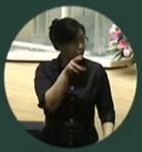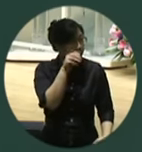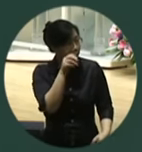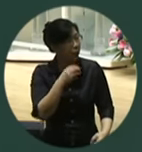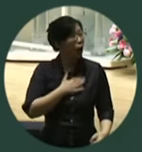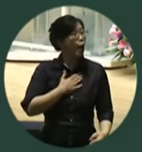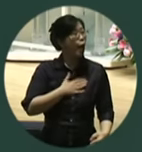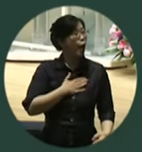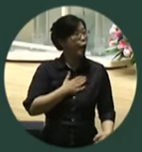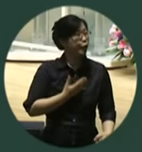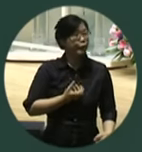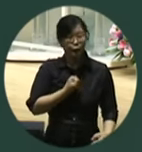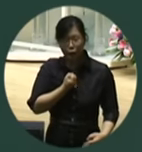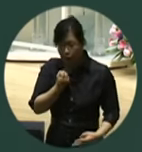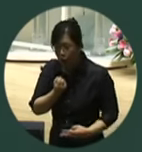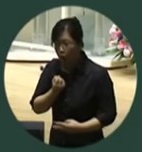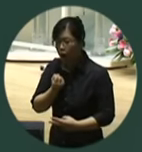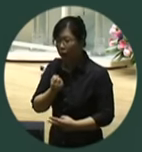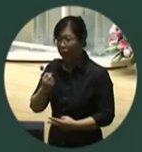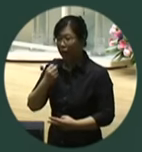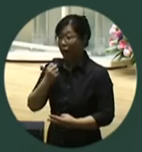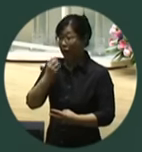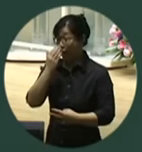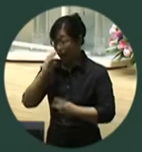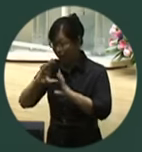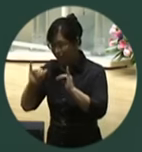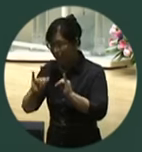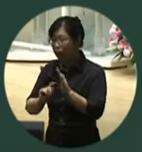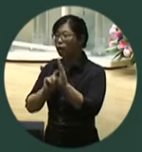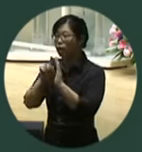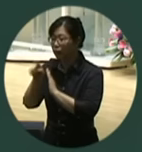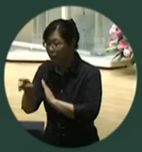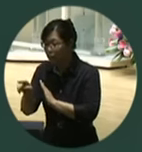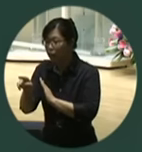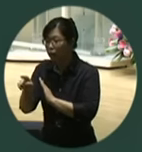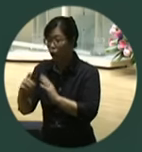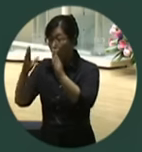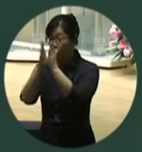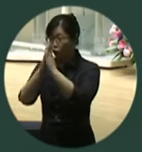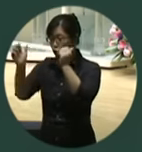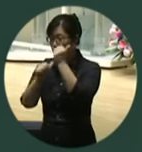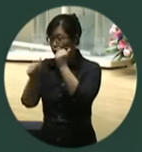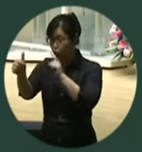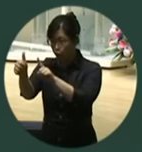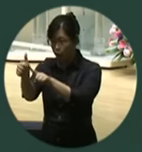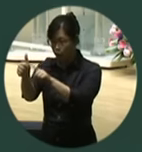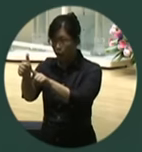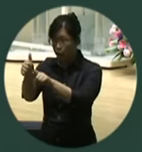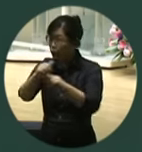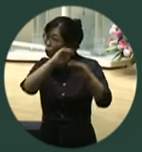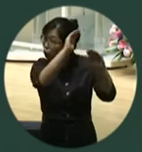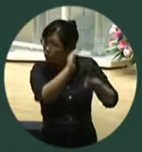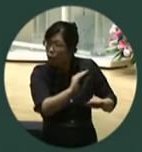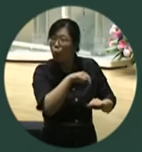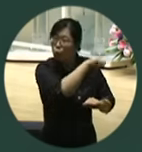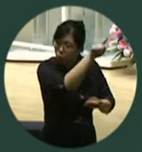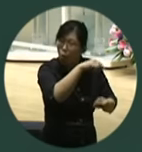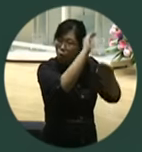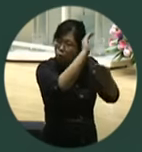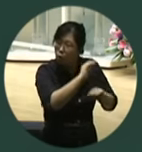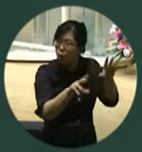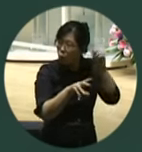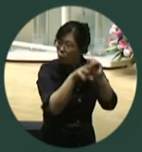일을 고하고 24절에 여호수아에게 이르되 진실로 여호와께서 그 온 땅을 우리 손에 주셨으므로